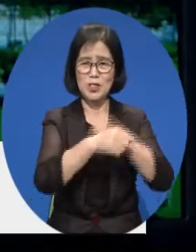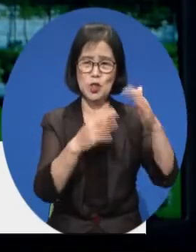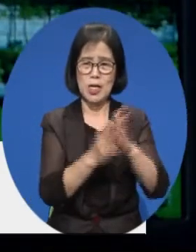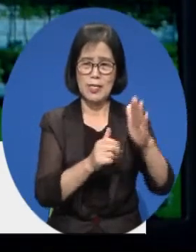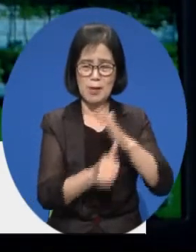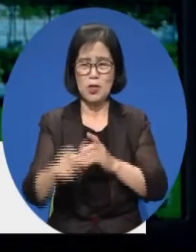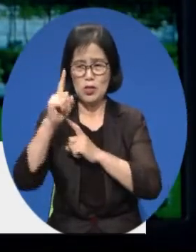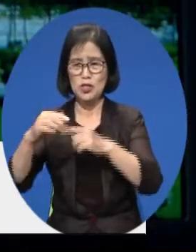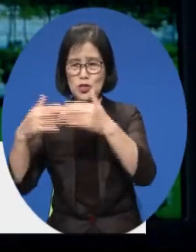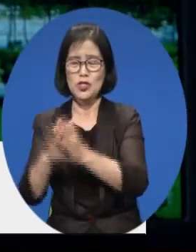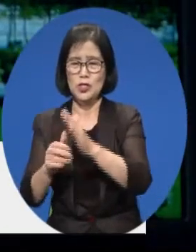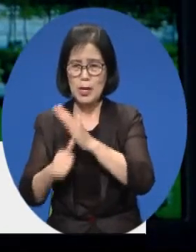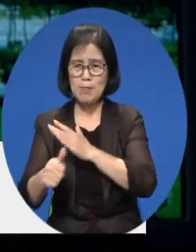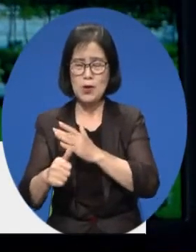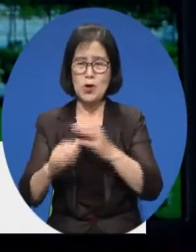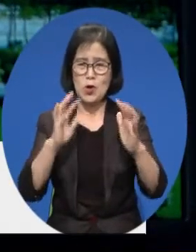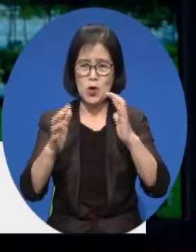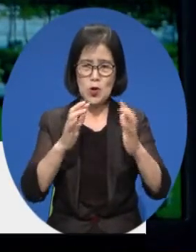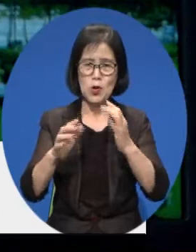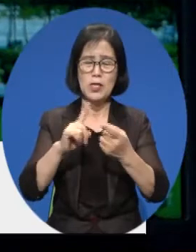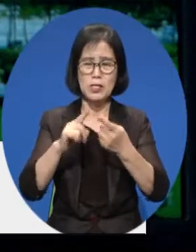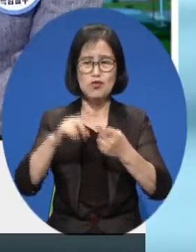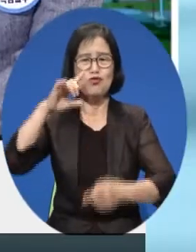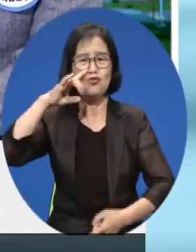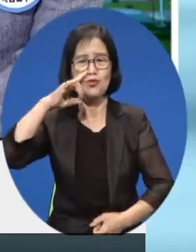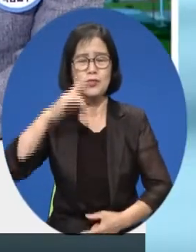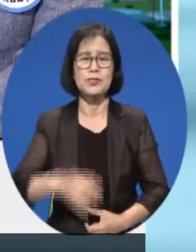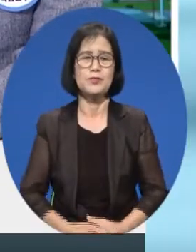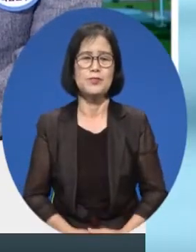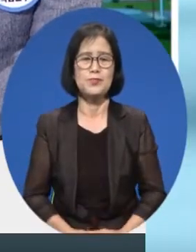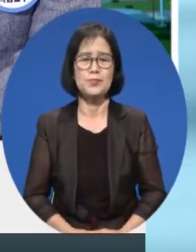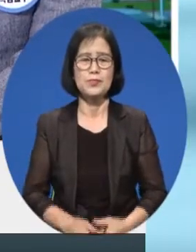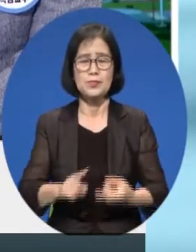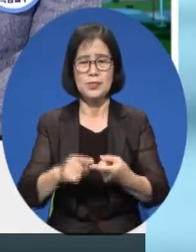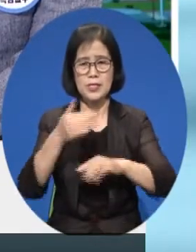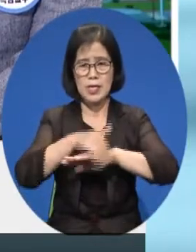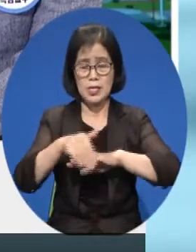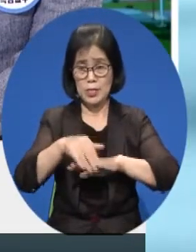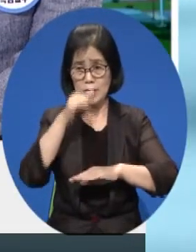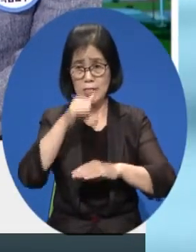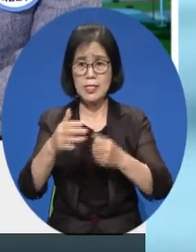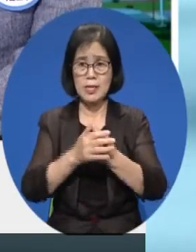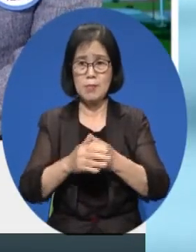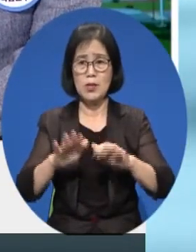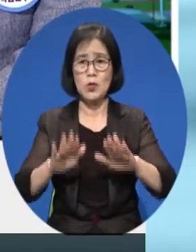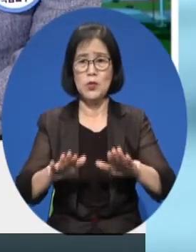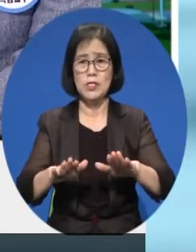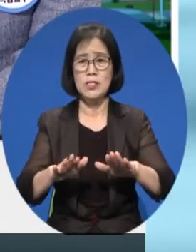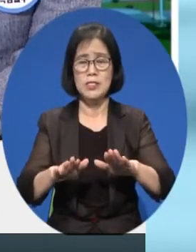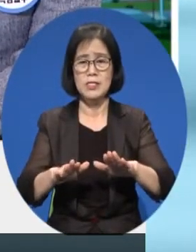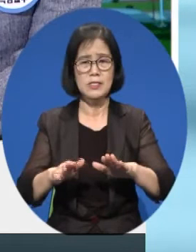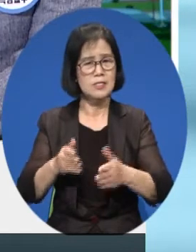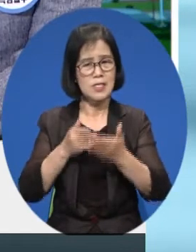갖고 여러 가지 얘기를 하는지 네. 상당히 궁금하고 그것이 또 예정되어 있기 때문에 오늘은 뭐 상정을